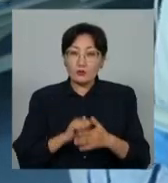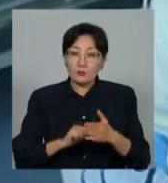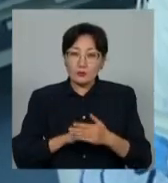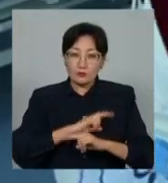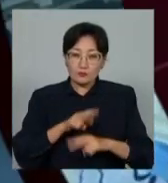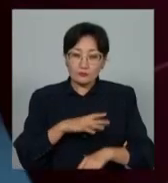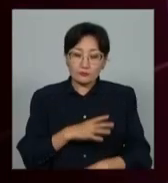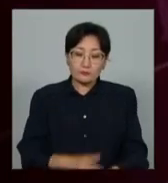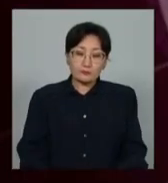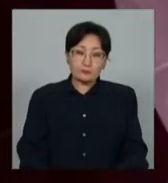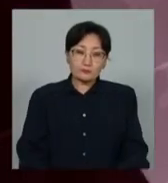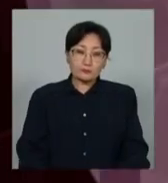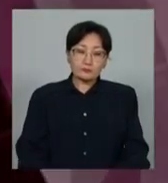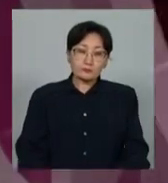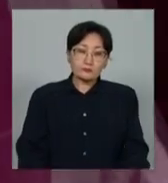жұмды?